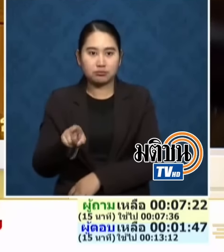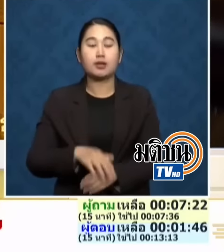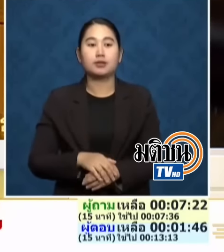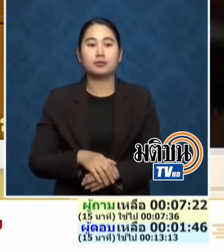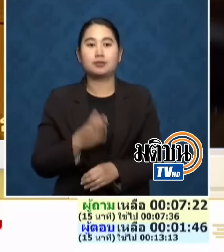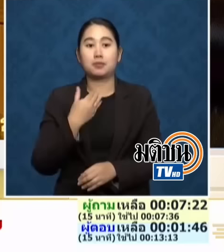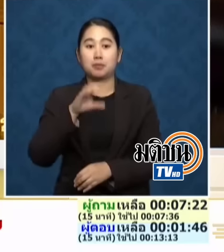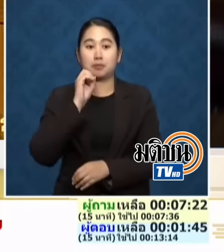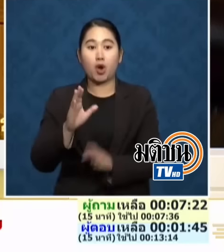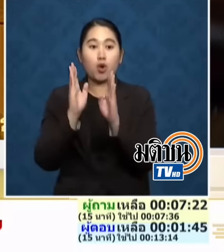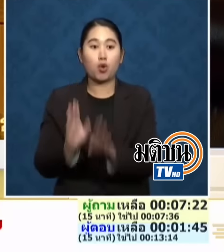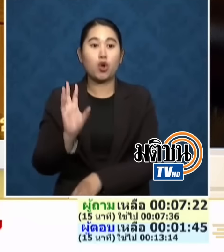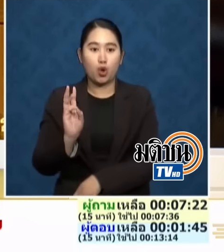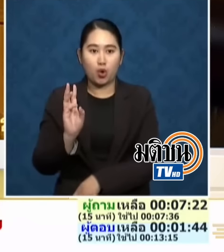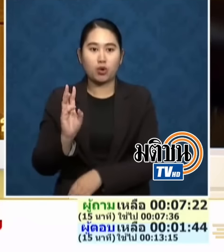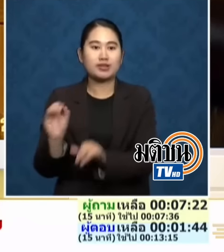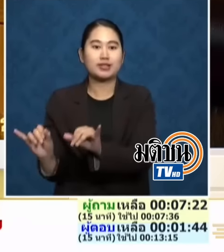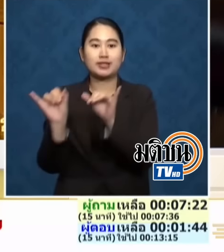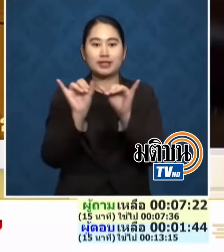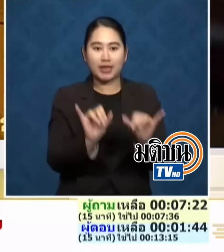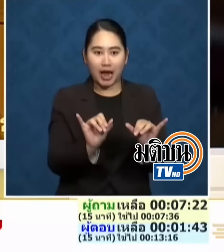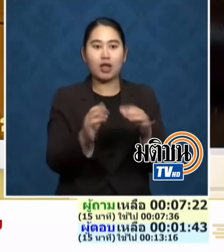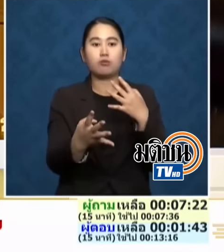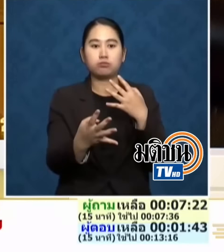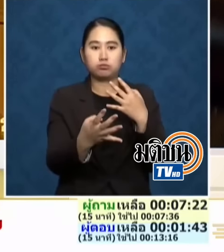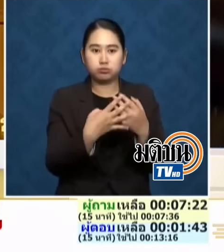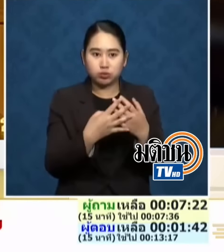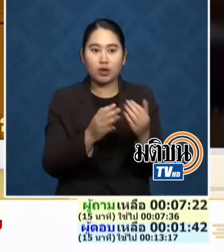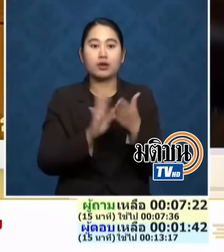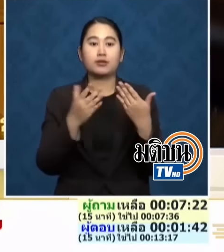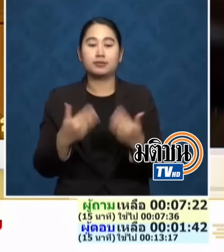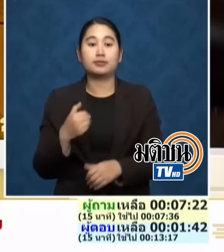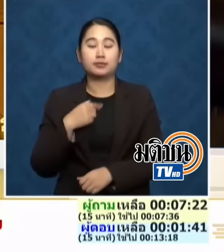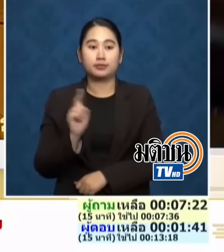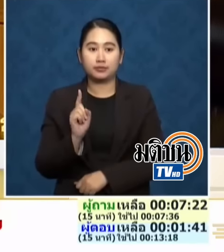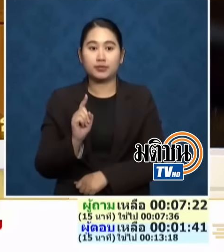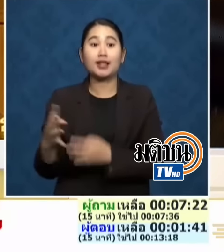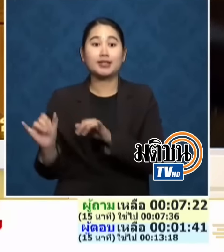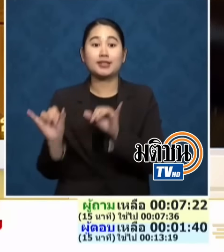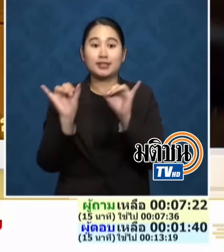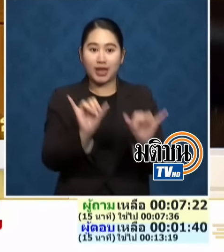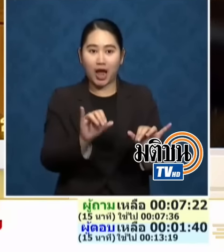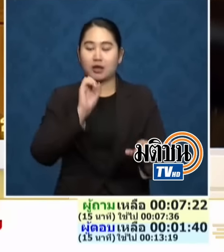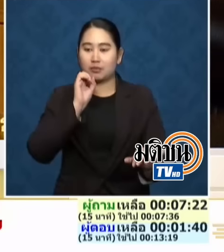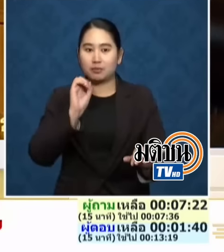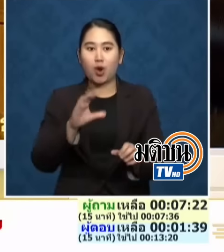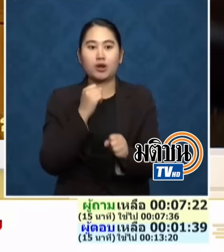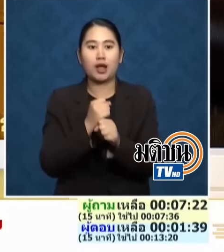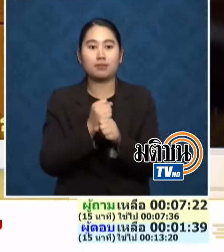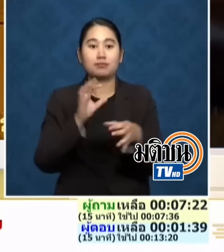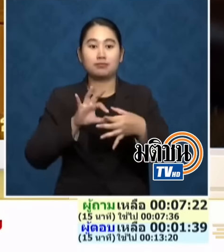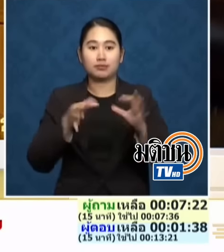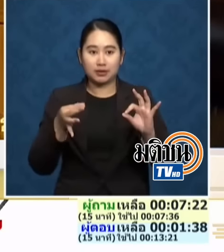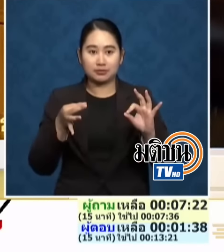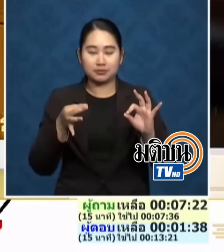ผมถงยายทั้หมด 6 คนเข้ากลุ แล้ยายยไม่พอ ให้แจ้งตำเนคดี